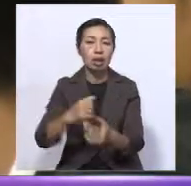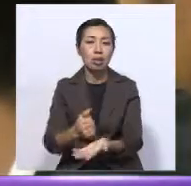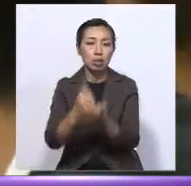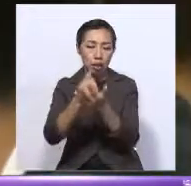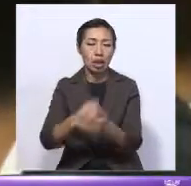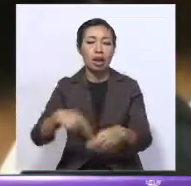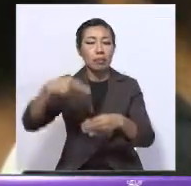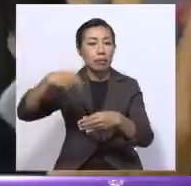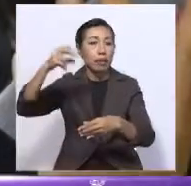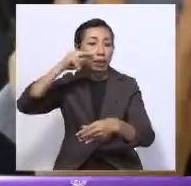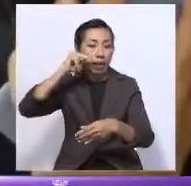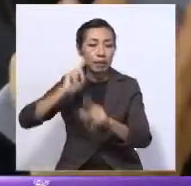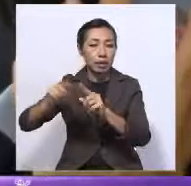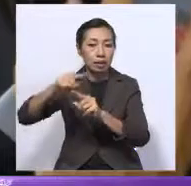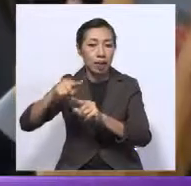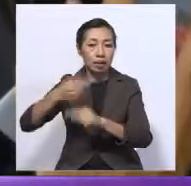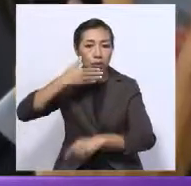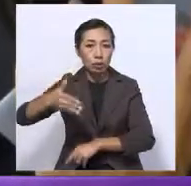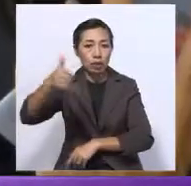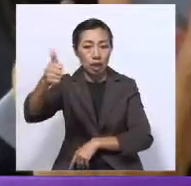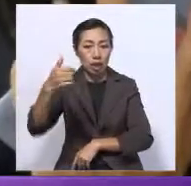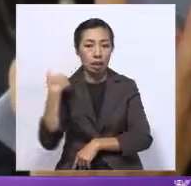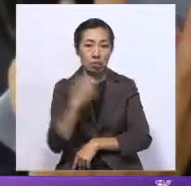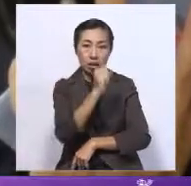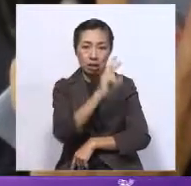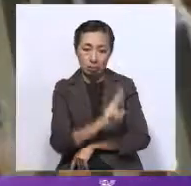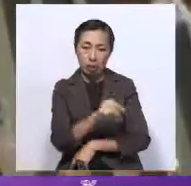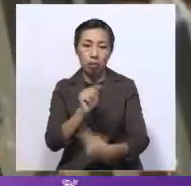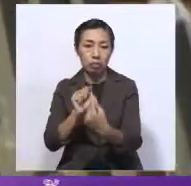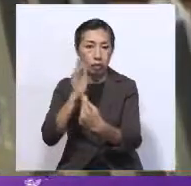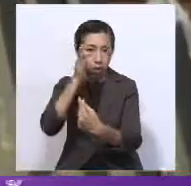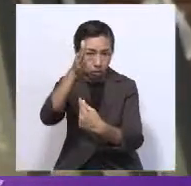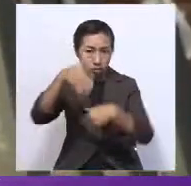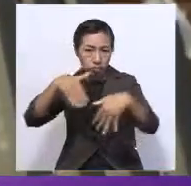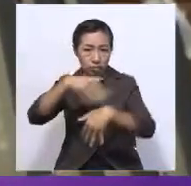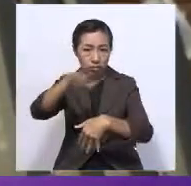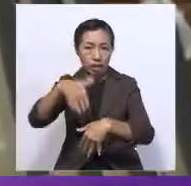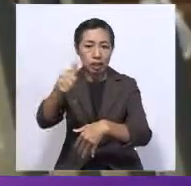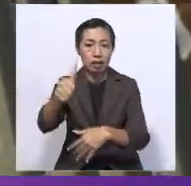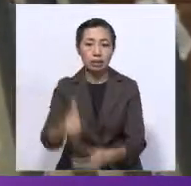พลังงานโดยมีพลังงานสำรองไว้อย่างเพียงพอสำหรับบุตรหลานในอนาคตด้วยค่ะ